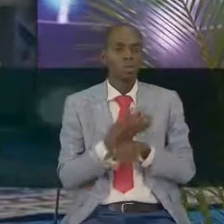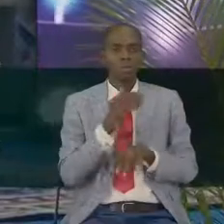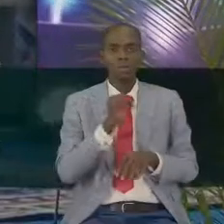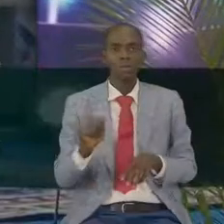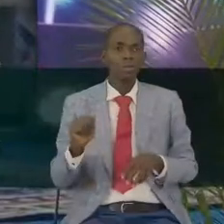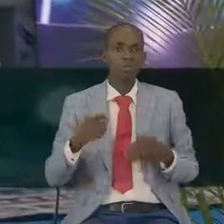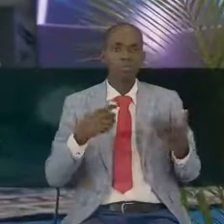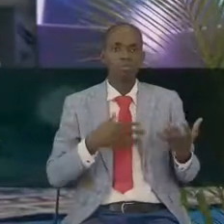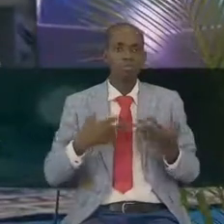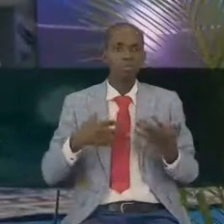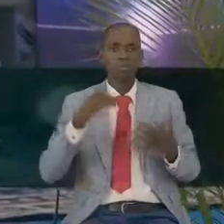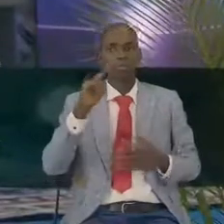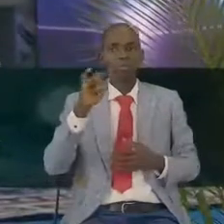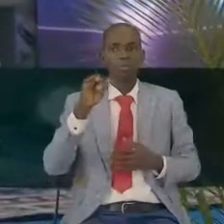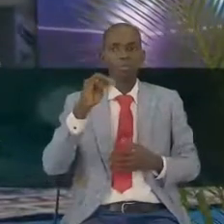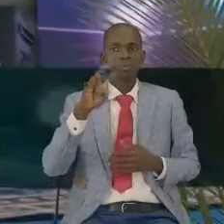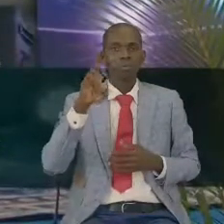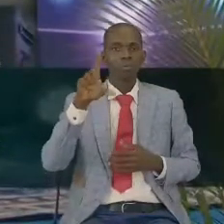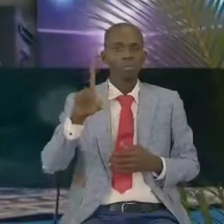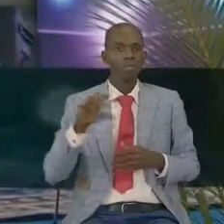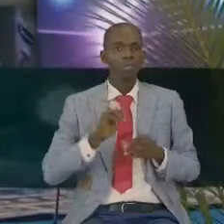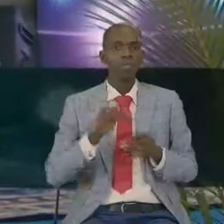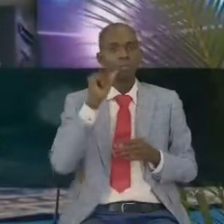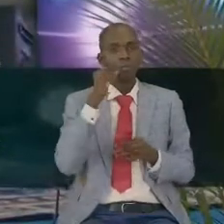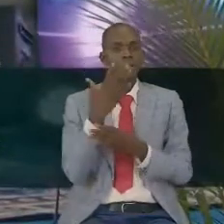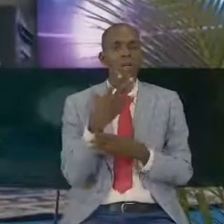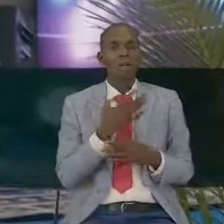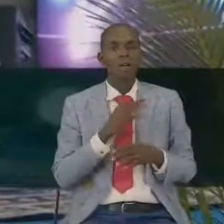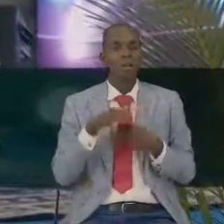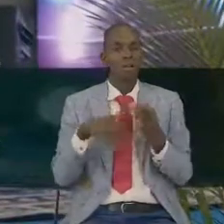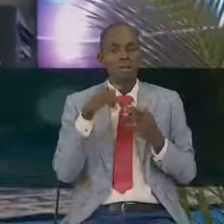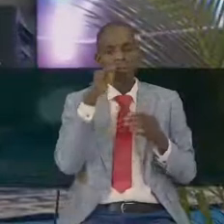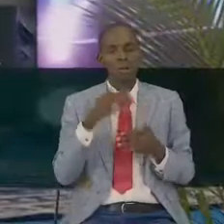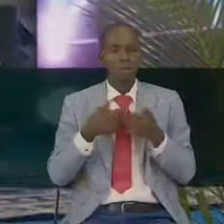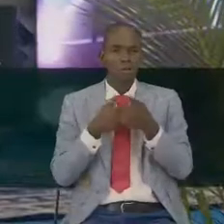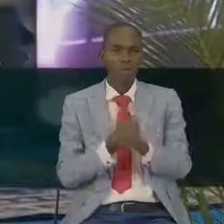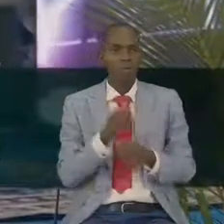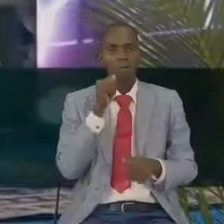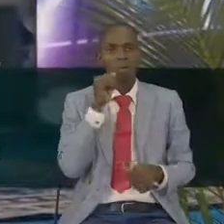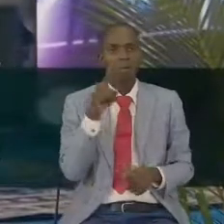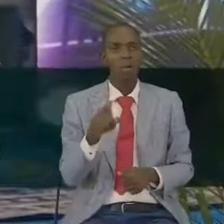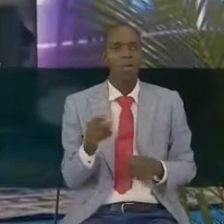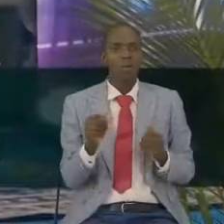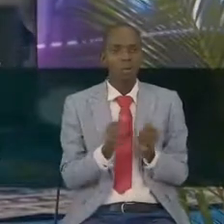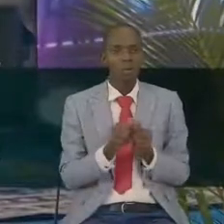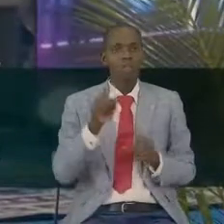femmes vinrent après elle avec des tambourins et en dansant.